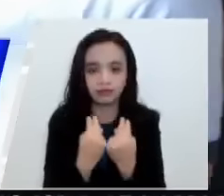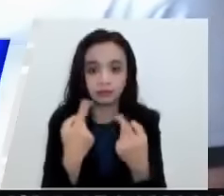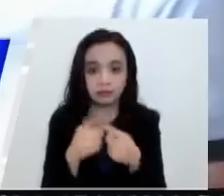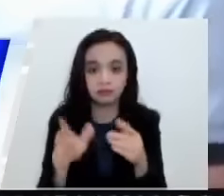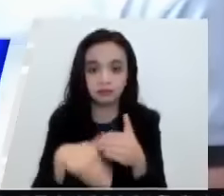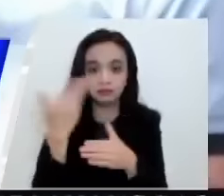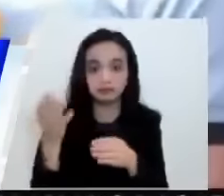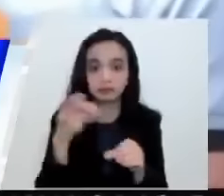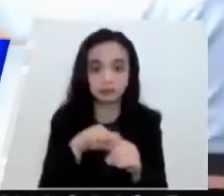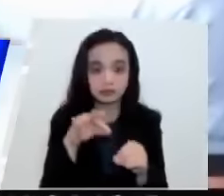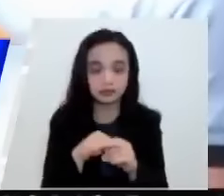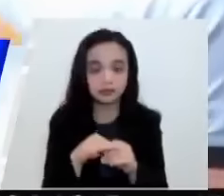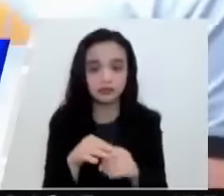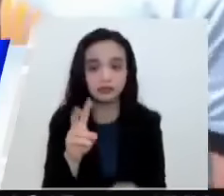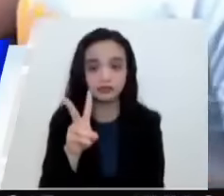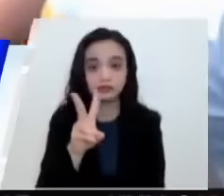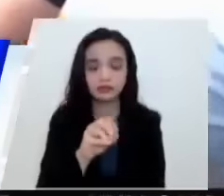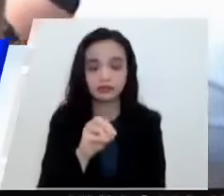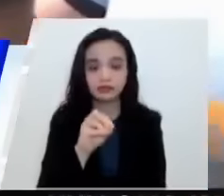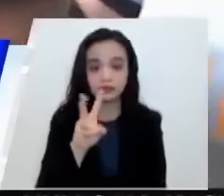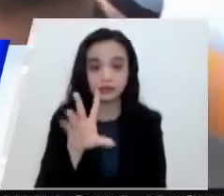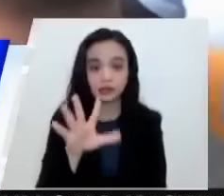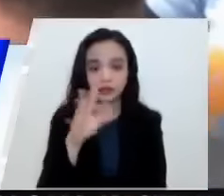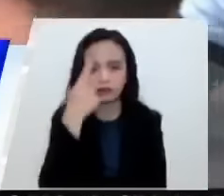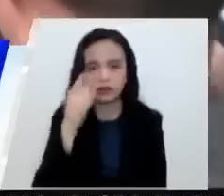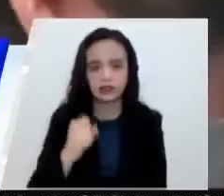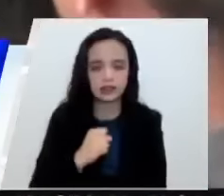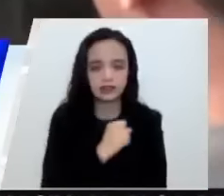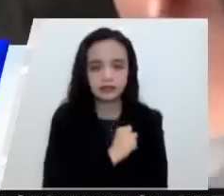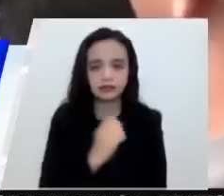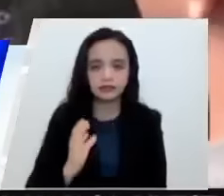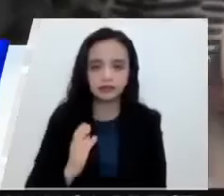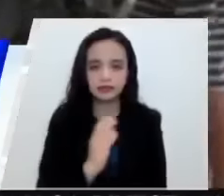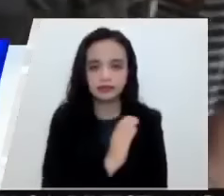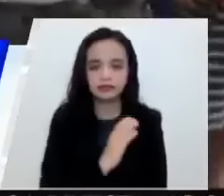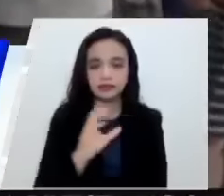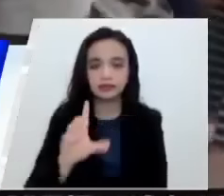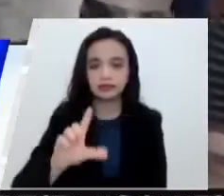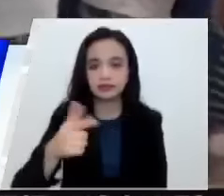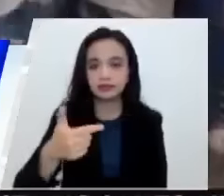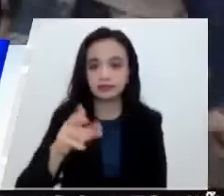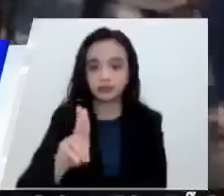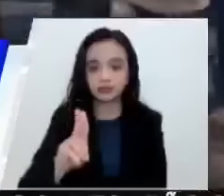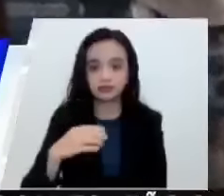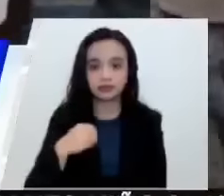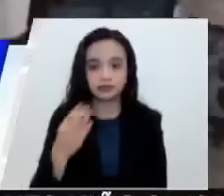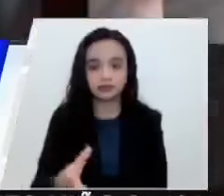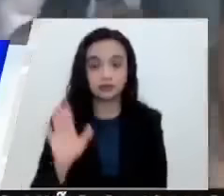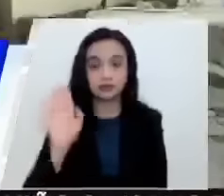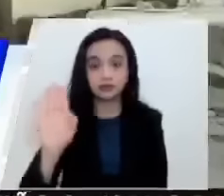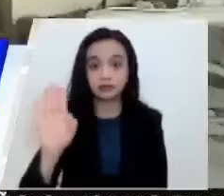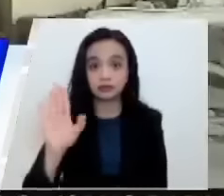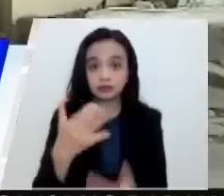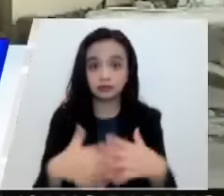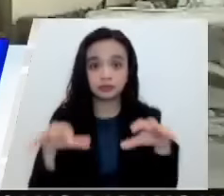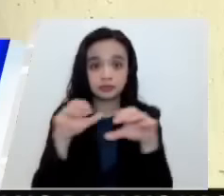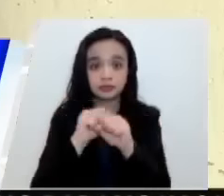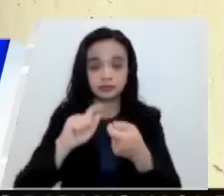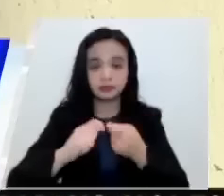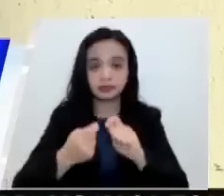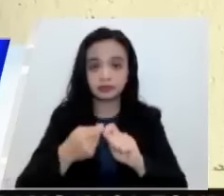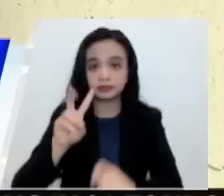mga senador, kongresista at mga lokal na opisyal. Matatapos naman ang kanyang termino bilang bise sa 2028. Sinusubukan